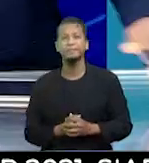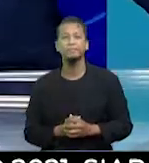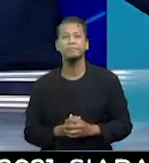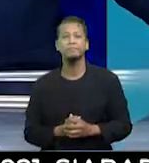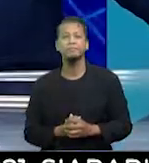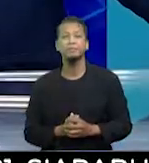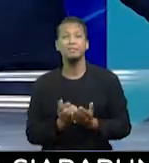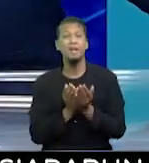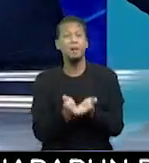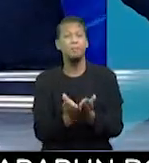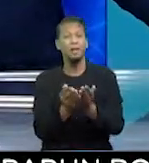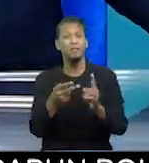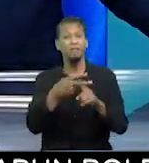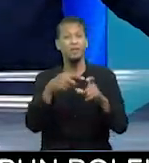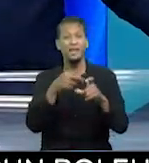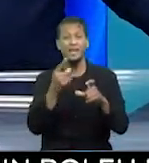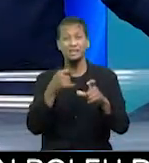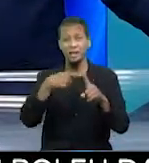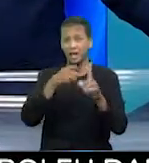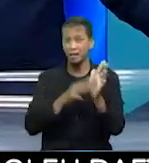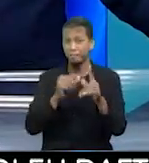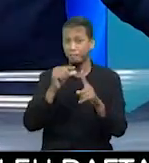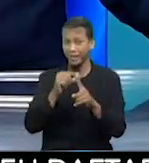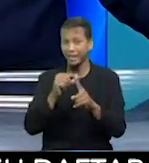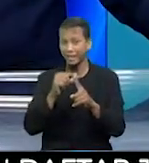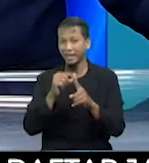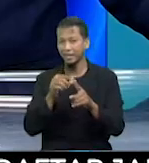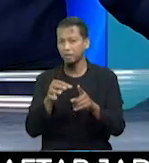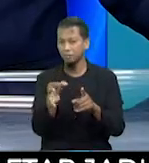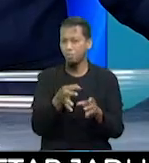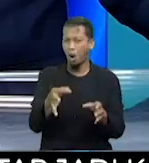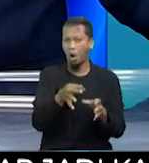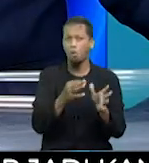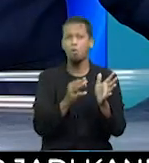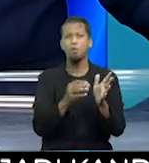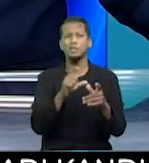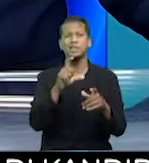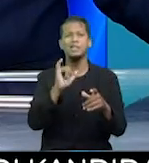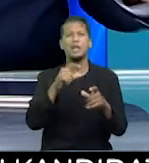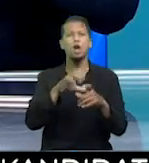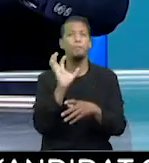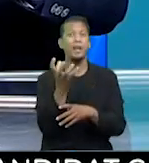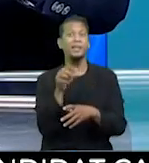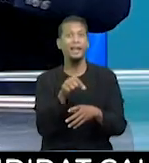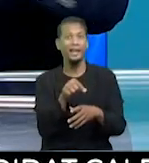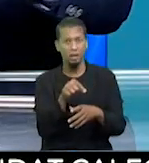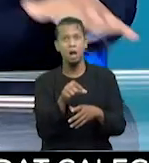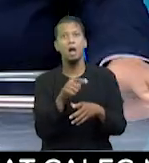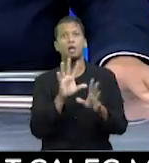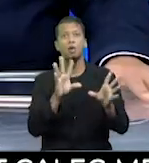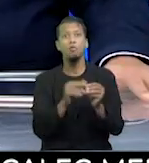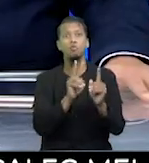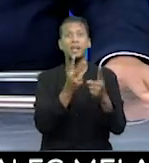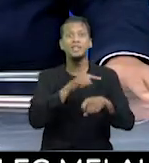Baik, kita beralih ke informasi yang berikutnya. Kapal feri KMP Mitra Nusantara kandas di Pulau Merak Besar, Cilegon, Banten. Dan akibat hampir 12